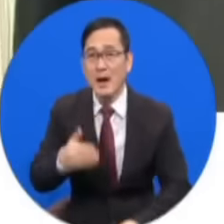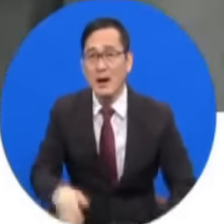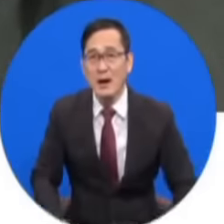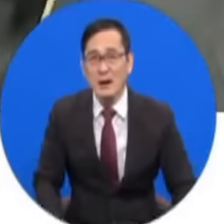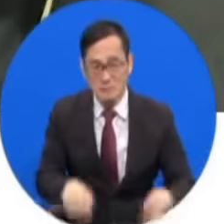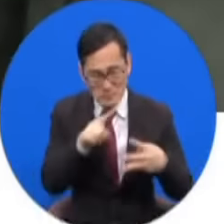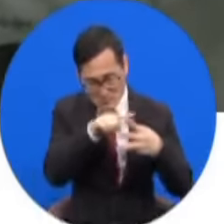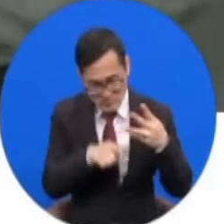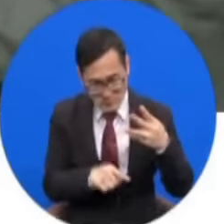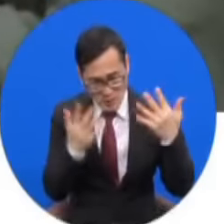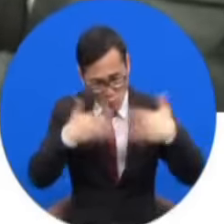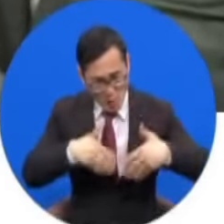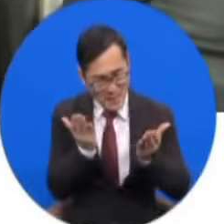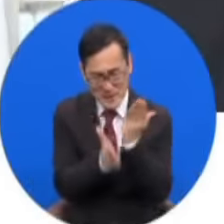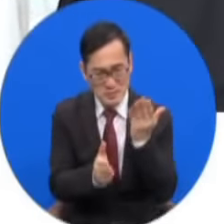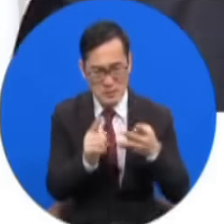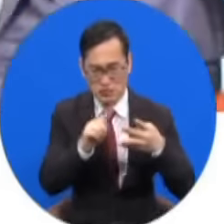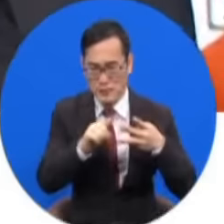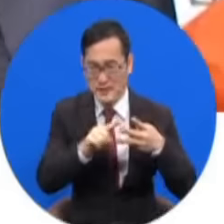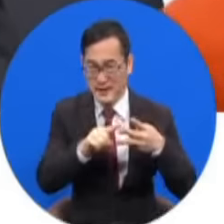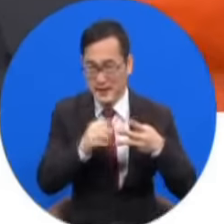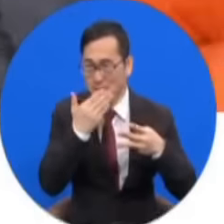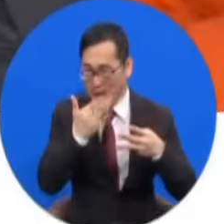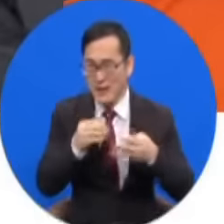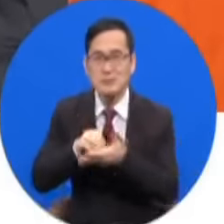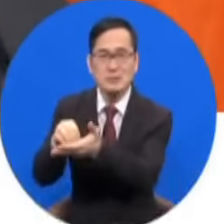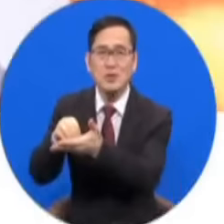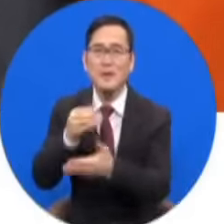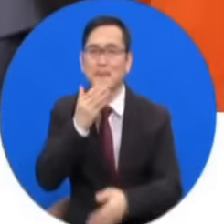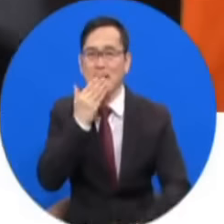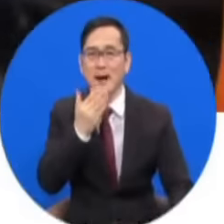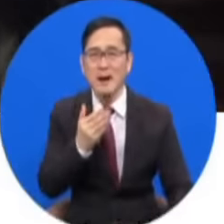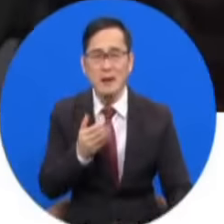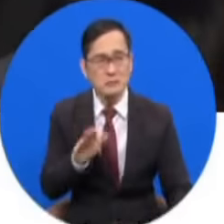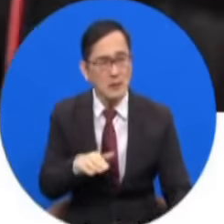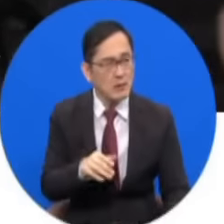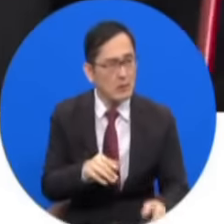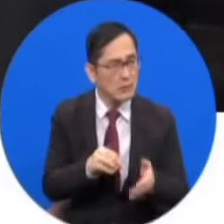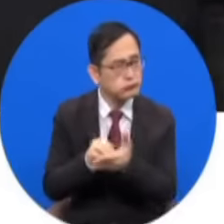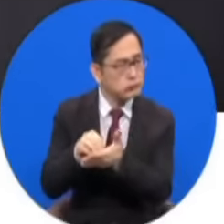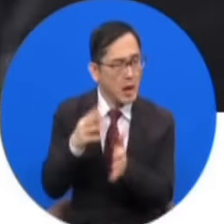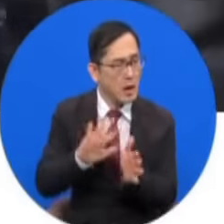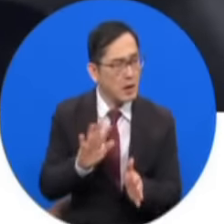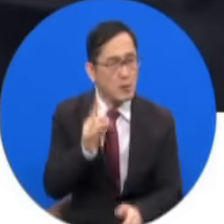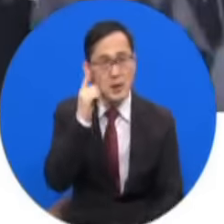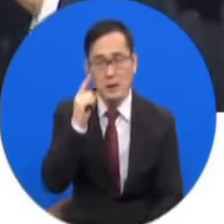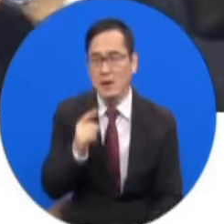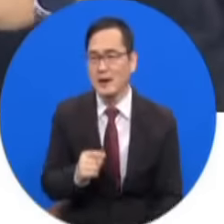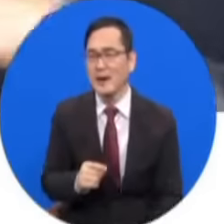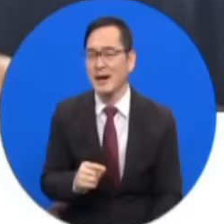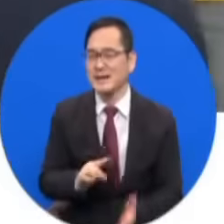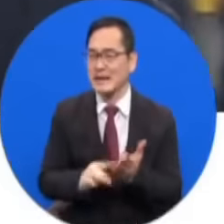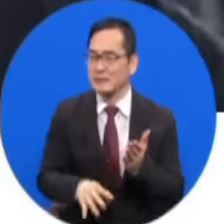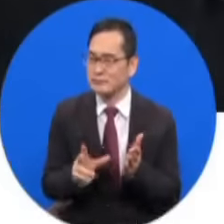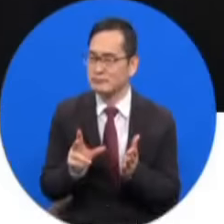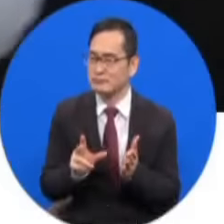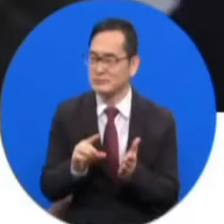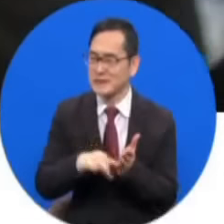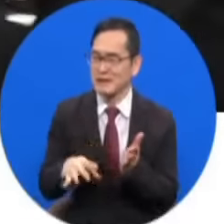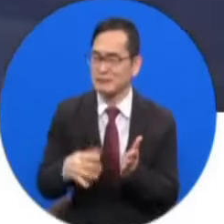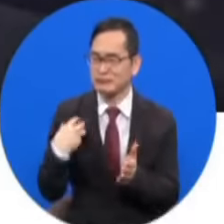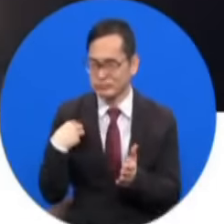귀찮아서 안 했다라고 이야기할 수 있을 것 같은데 등록하면 세금 내야 돼요 세금 내야죠 아 그러니까 결국은 세금 문제다 세금